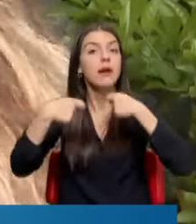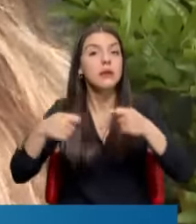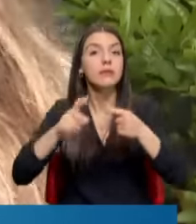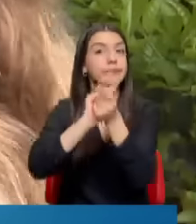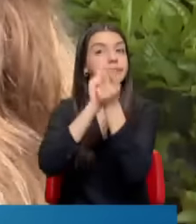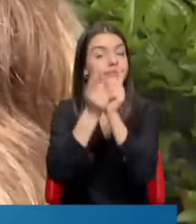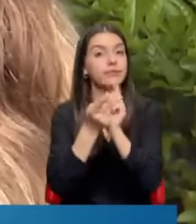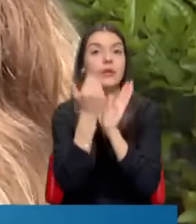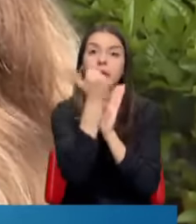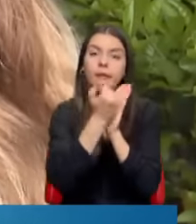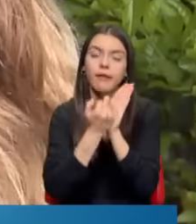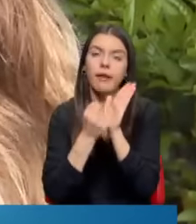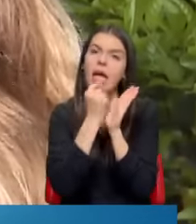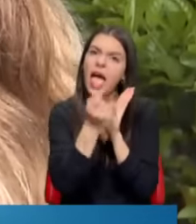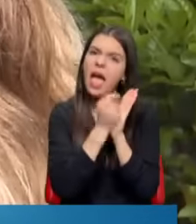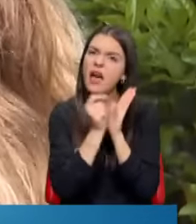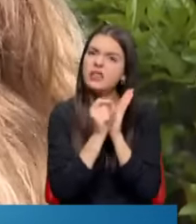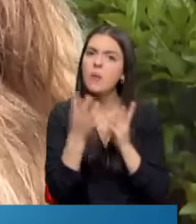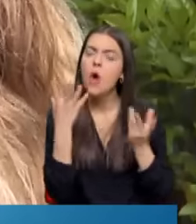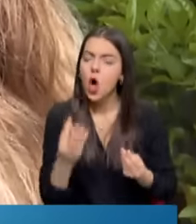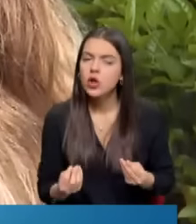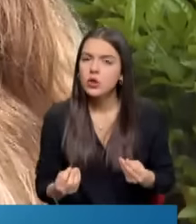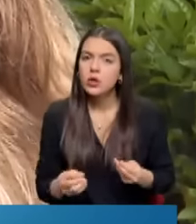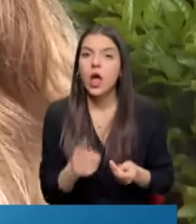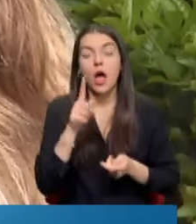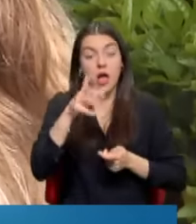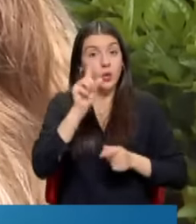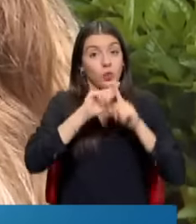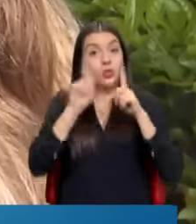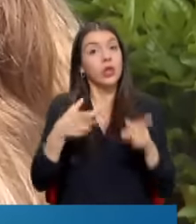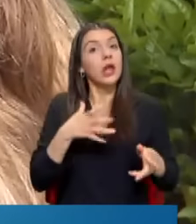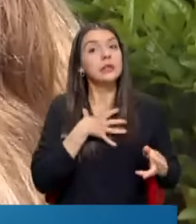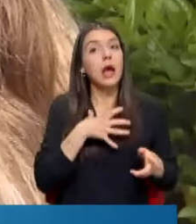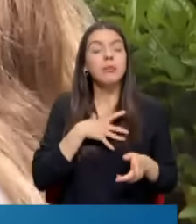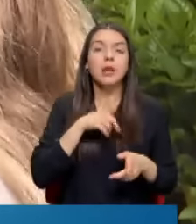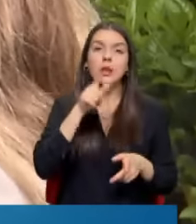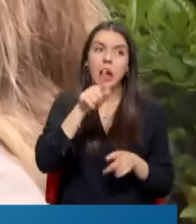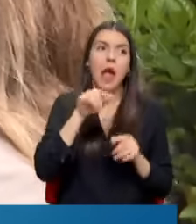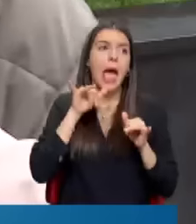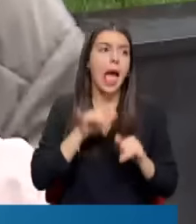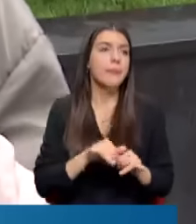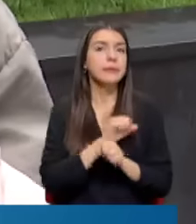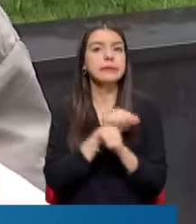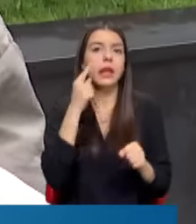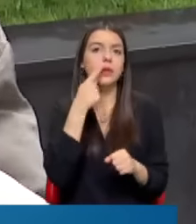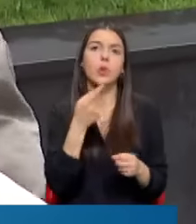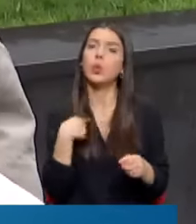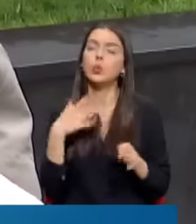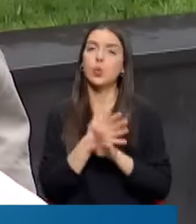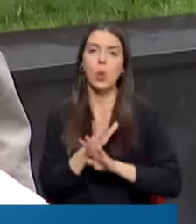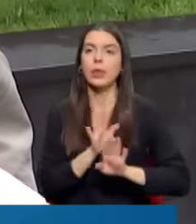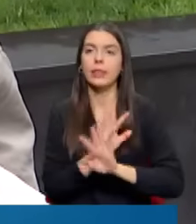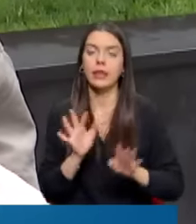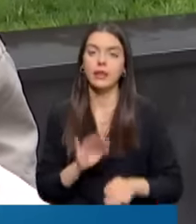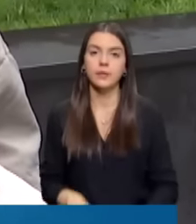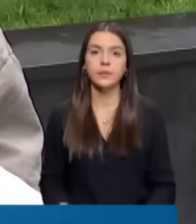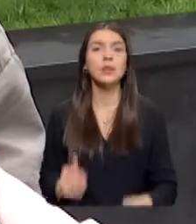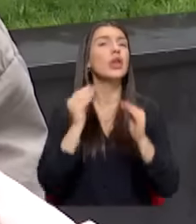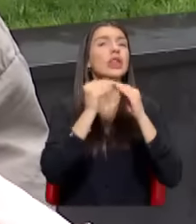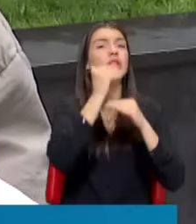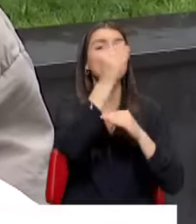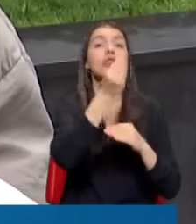bunları hesaba kattığımızda işletmecilere o kadar da yüklenmenin doğru olmadığı düşüncesindeyim. Dışarıda yemesek sosyal hayatın bitecek gibi